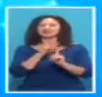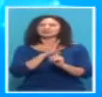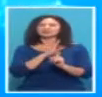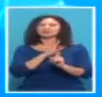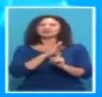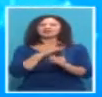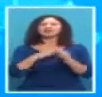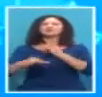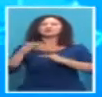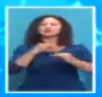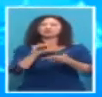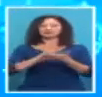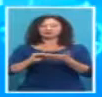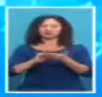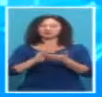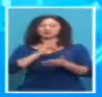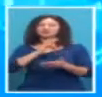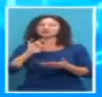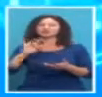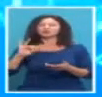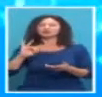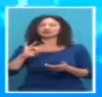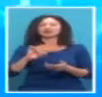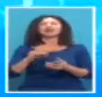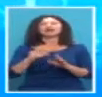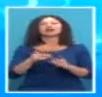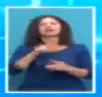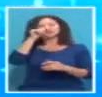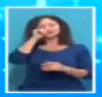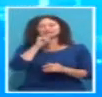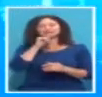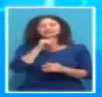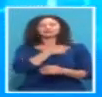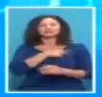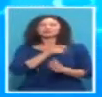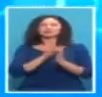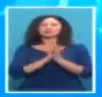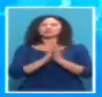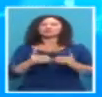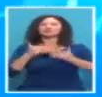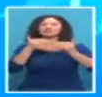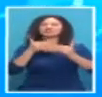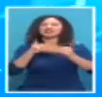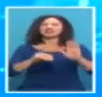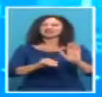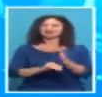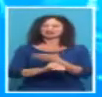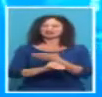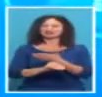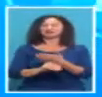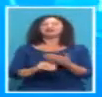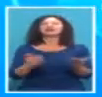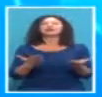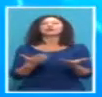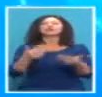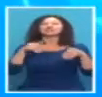повторно. Напомним, что в июне просьбу об увеличении нормы депутаты отклонили. Какие аргументы стали весомыми для положительного решения в